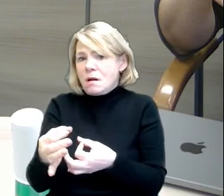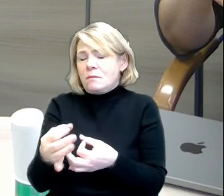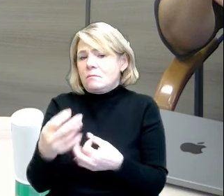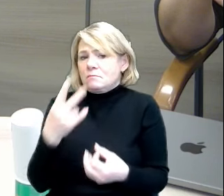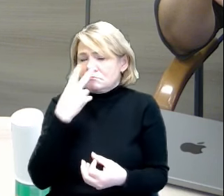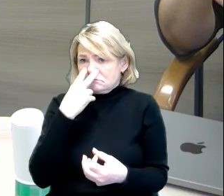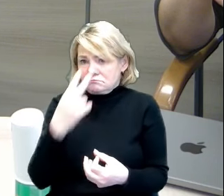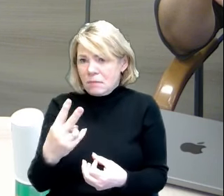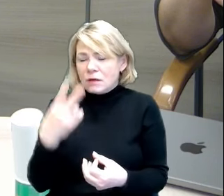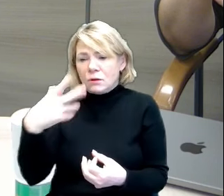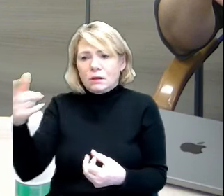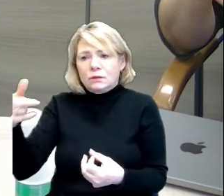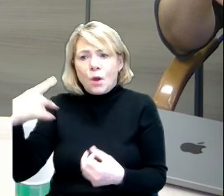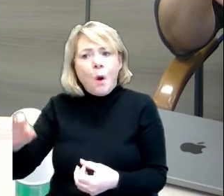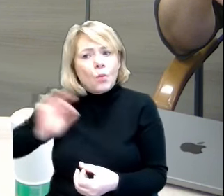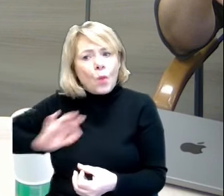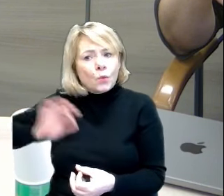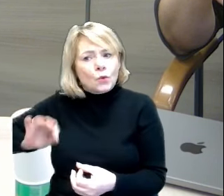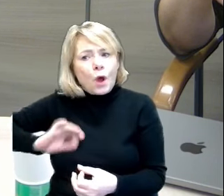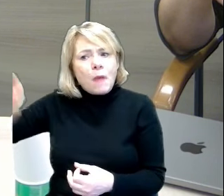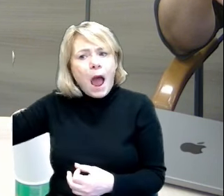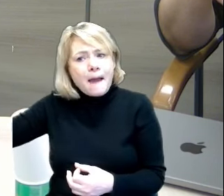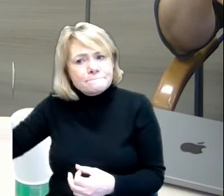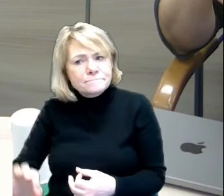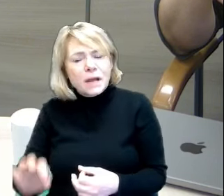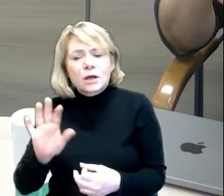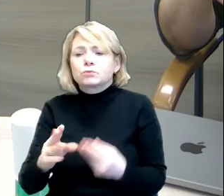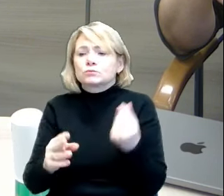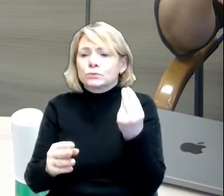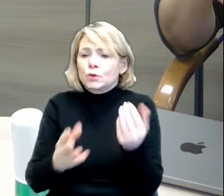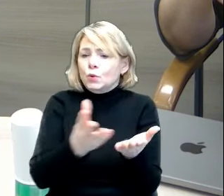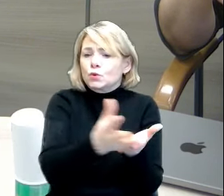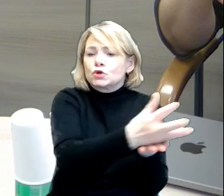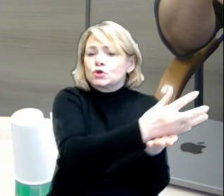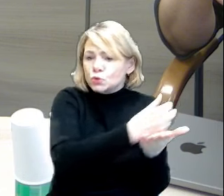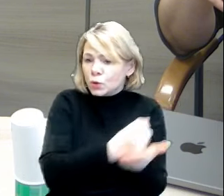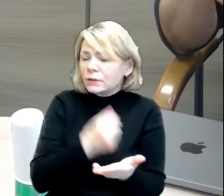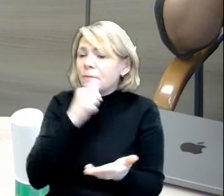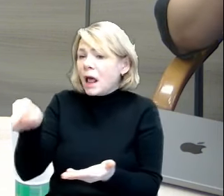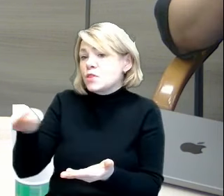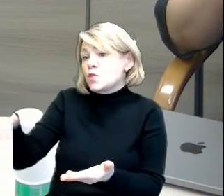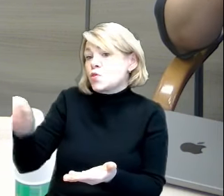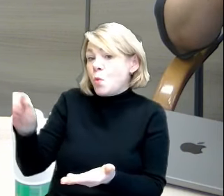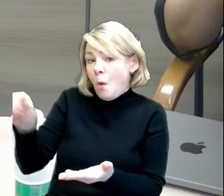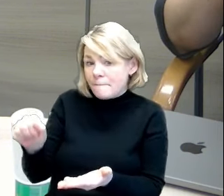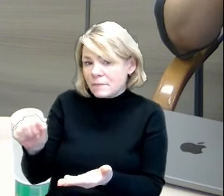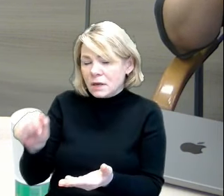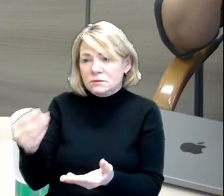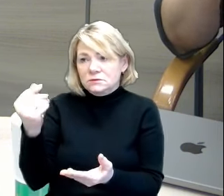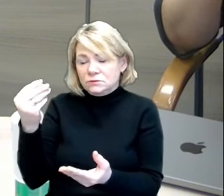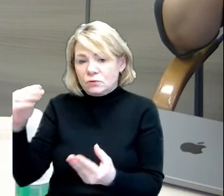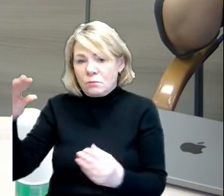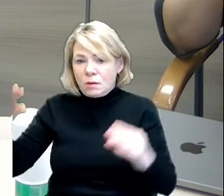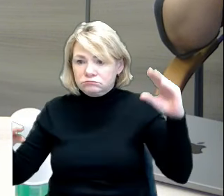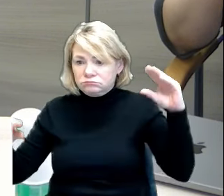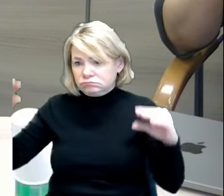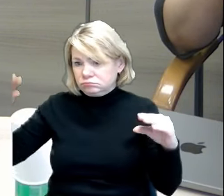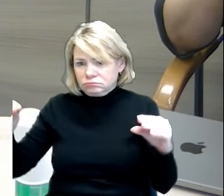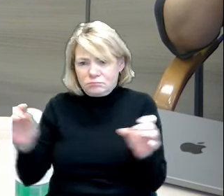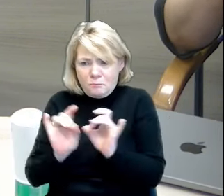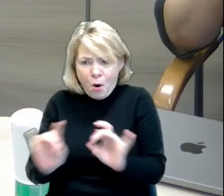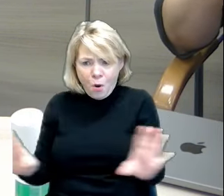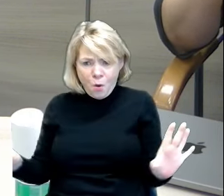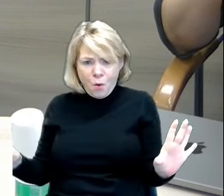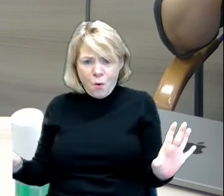nusidėvėjimas ir tai kas bus surinkta nuomojant tą teniso aikštyną tai tikrai sumosk stipriai skiriasi man atrodo kad